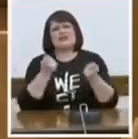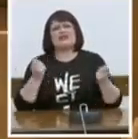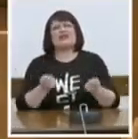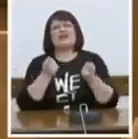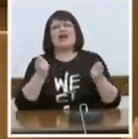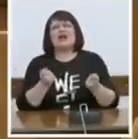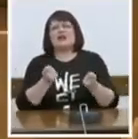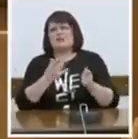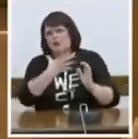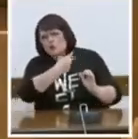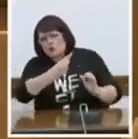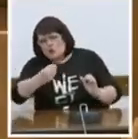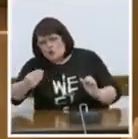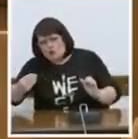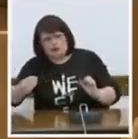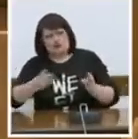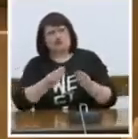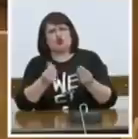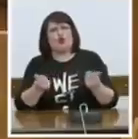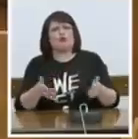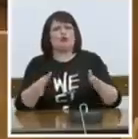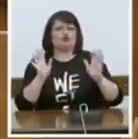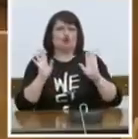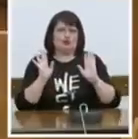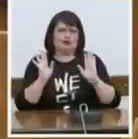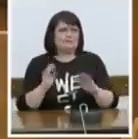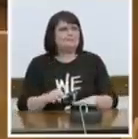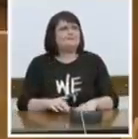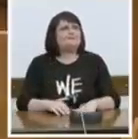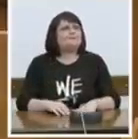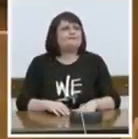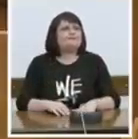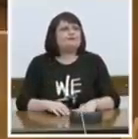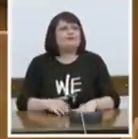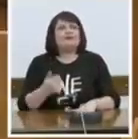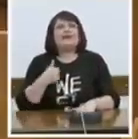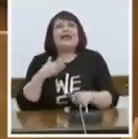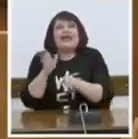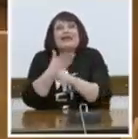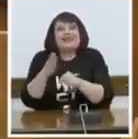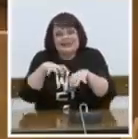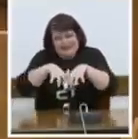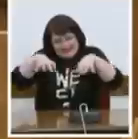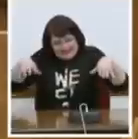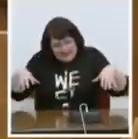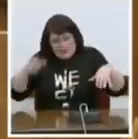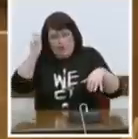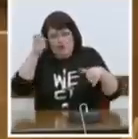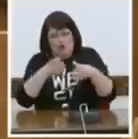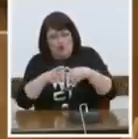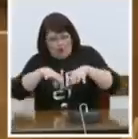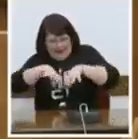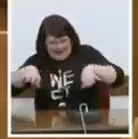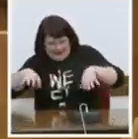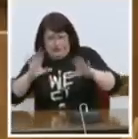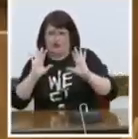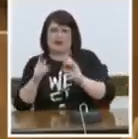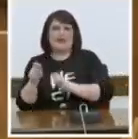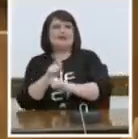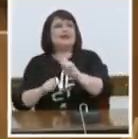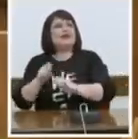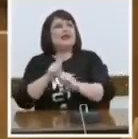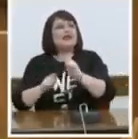πεπατημένη, χωρίς να αποτελεί διάσπαση κάποιου κόμματος, χωρίς να φτιάξει